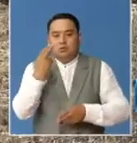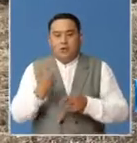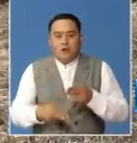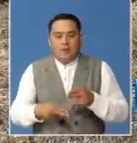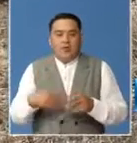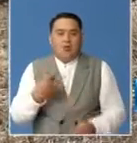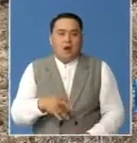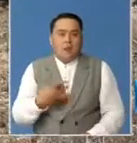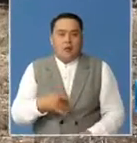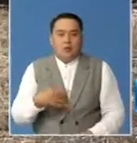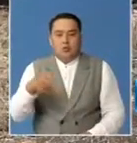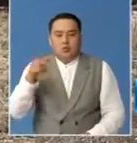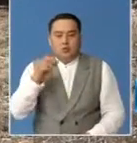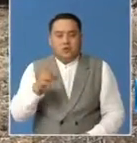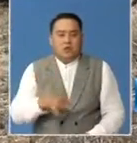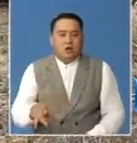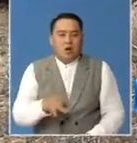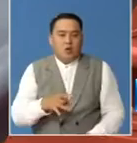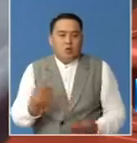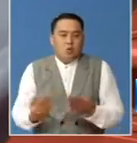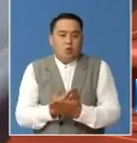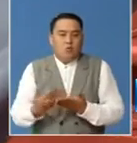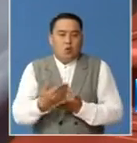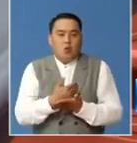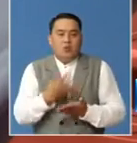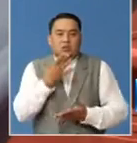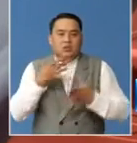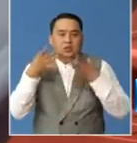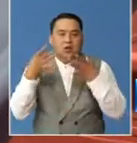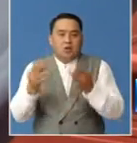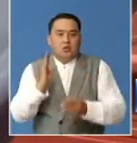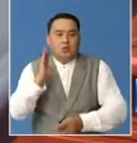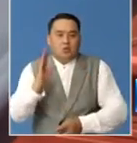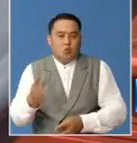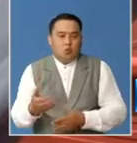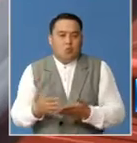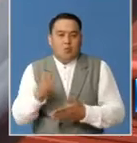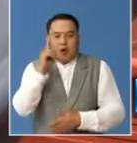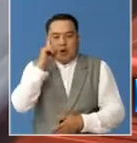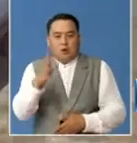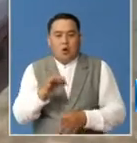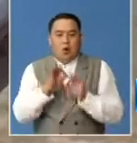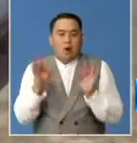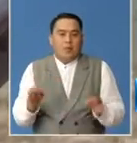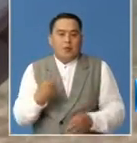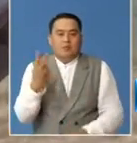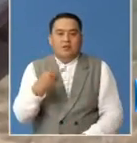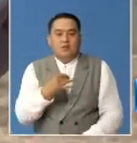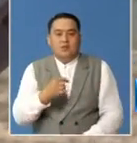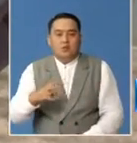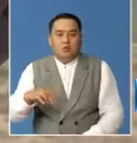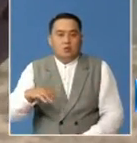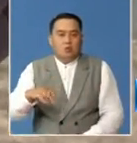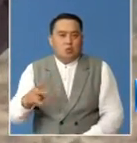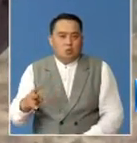завершены в Жамбылском и Туркестанском регионах. Новый урожай готовят к экспорту. Валовой сбор зерна прогнозируется в объеме более 20 миллионов